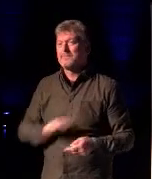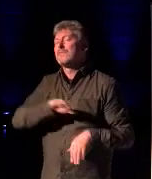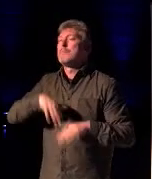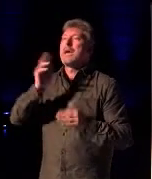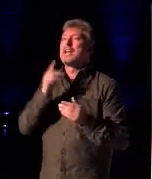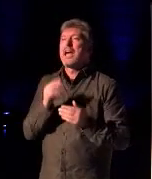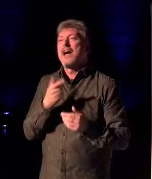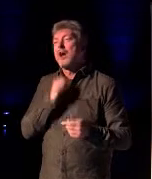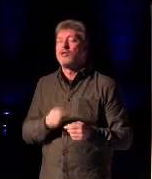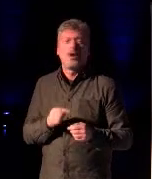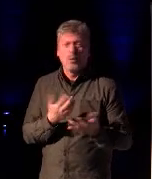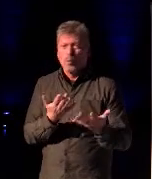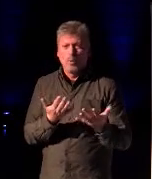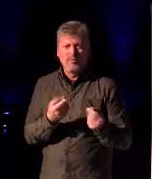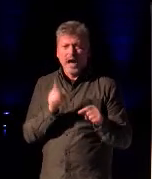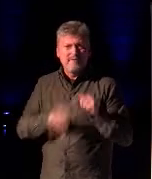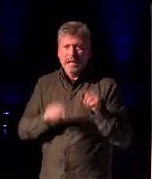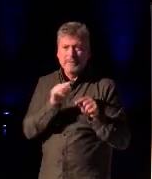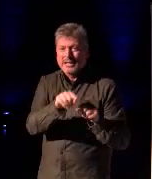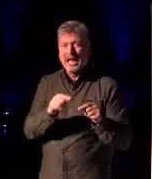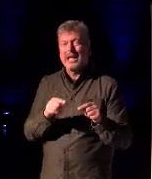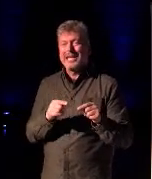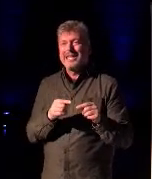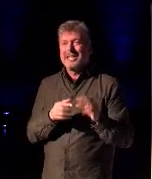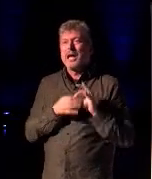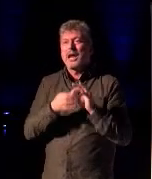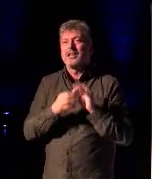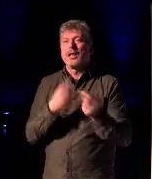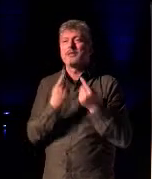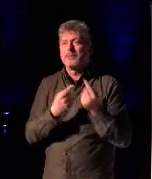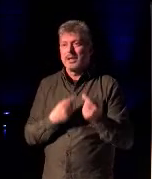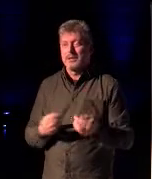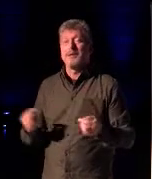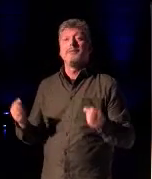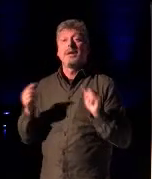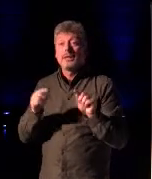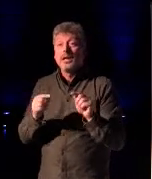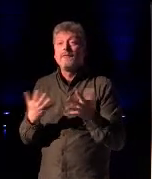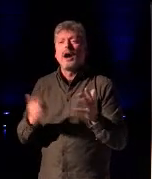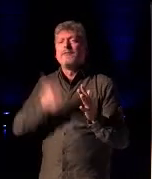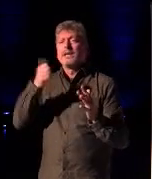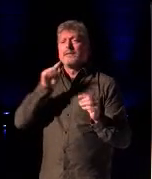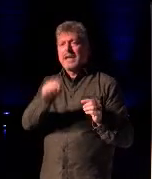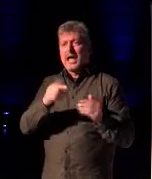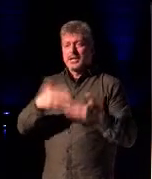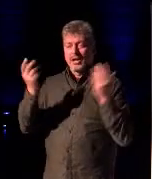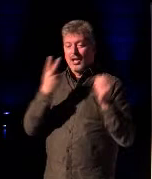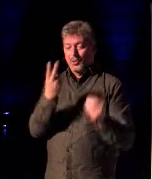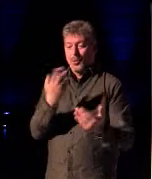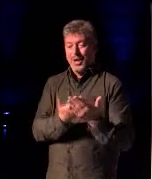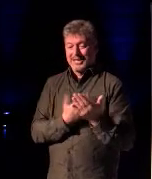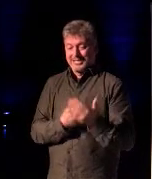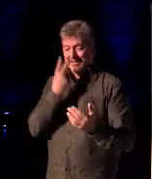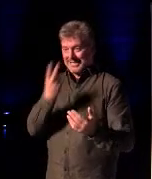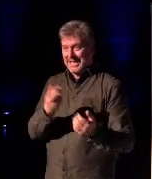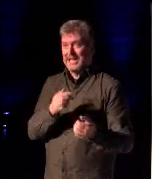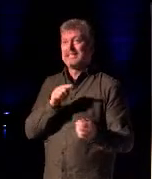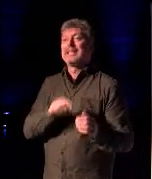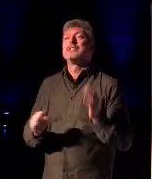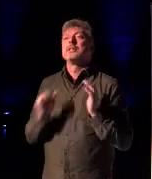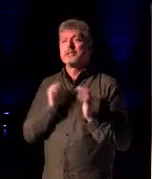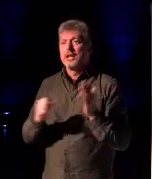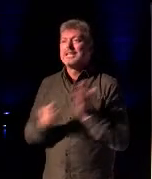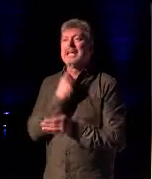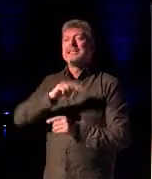«Hva i veien med deg?» relaterte samtaler. Og «Hva viktig for deg i dagen?» ser dere her to eksempler på at skal gjelde